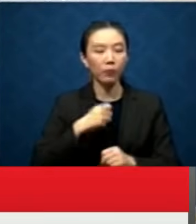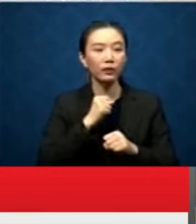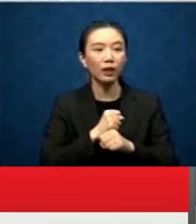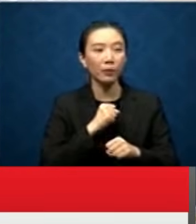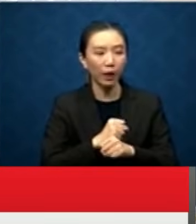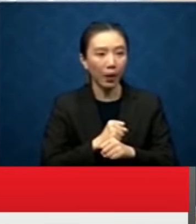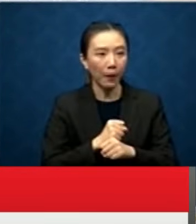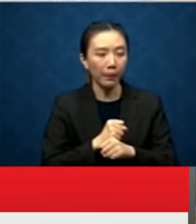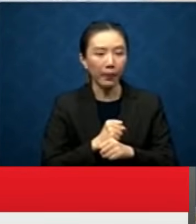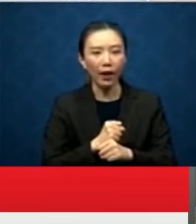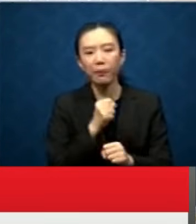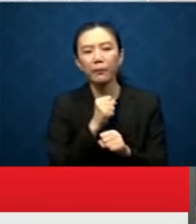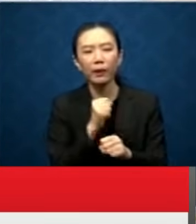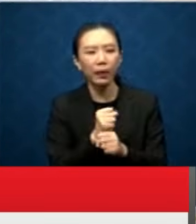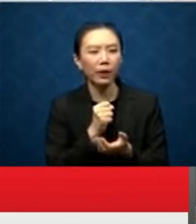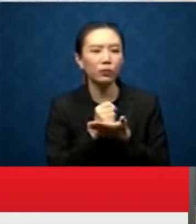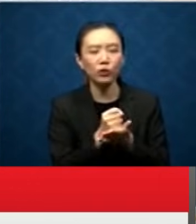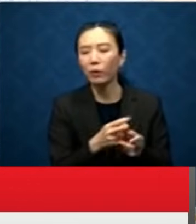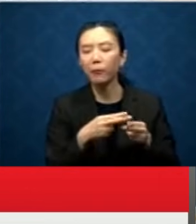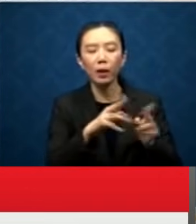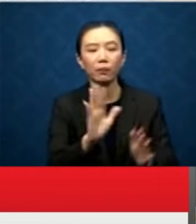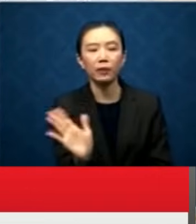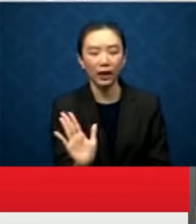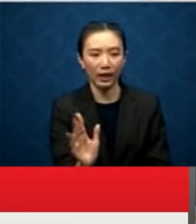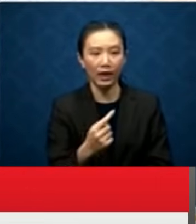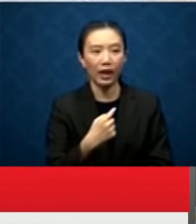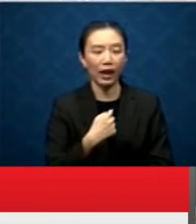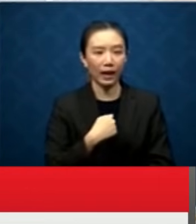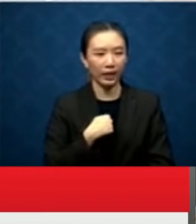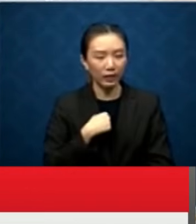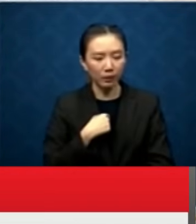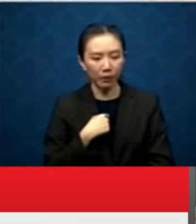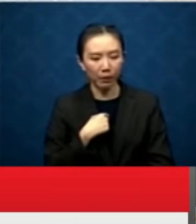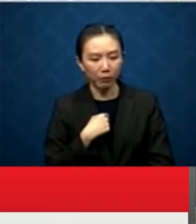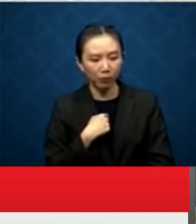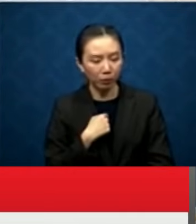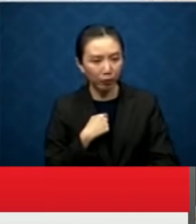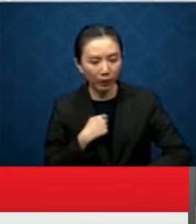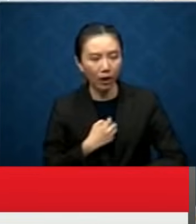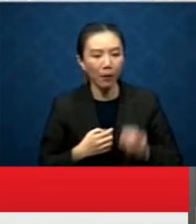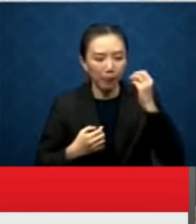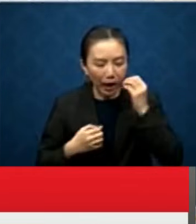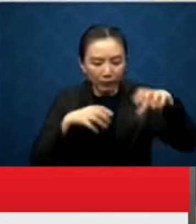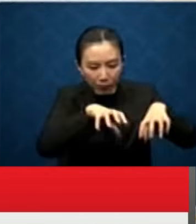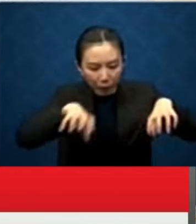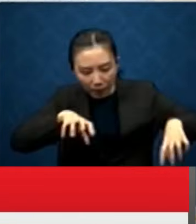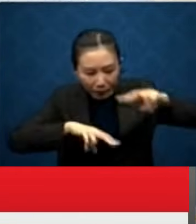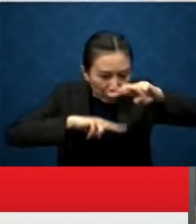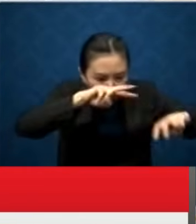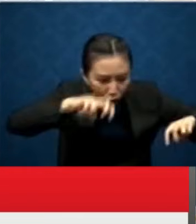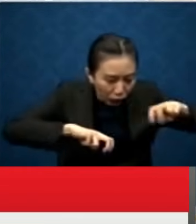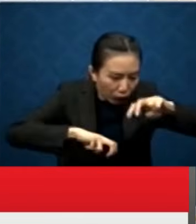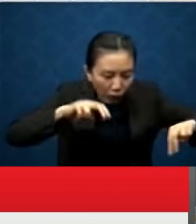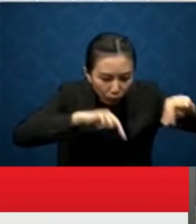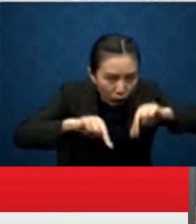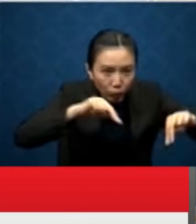ไฟไม่ฟังและไม่ทำแบบหวือหวาอิเช่นที่จะไปค้นนะครับไปค้นบ้านนู้นบ้านนี้นะครับผม